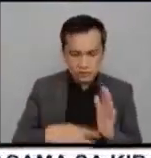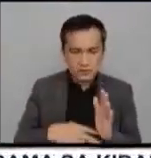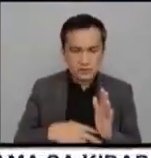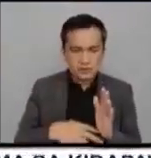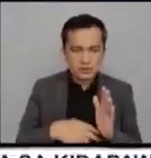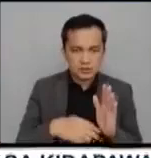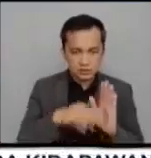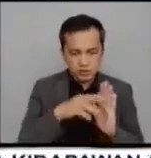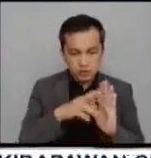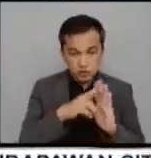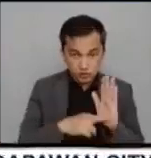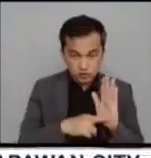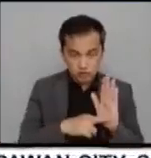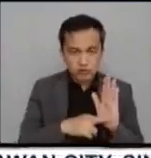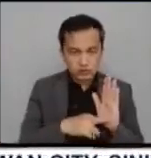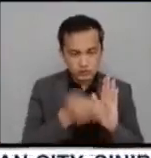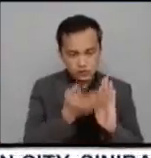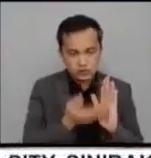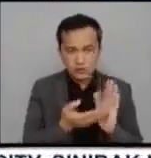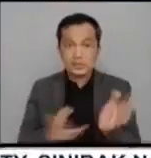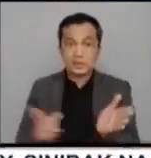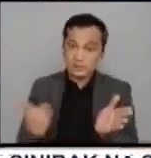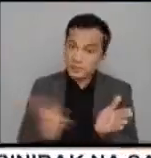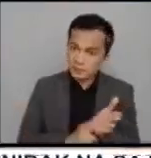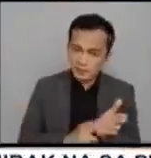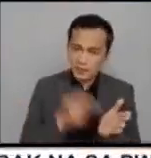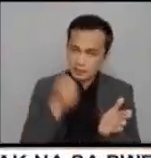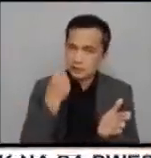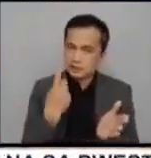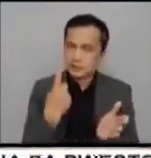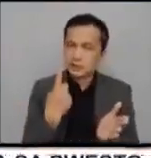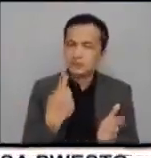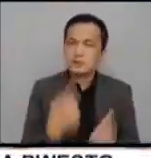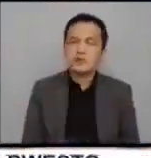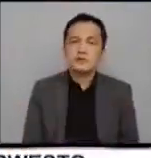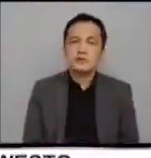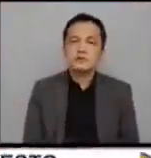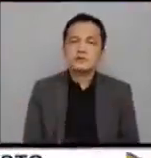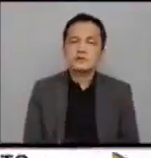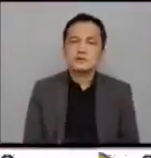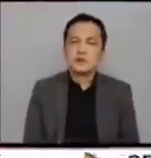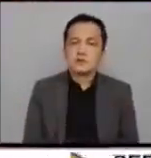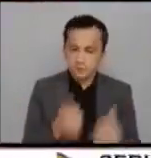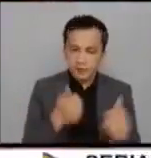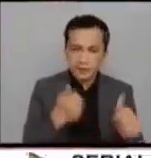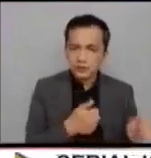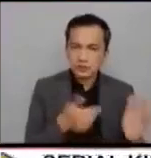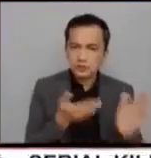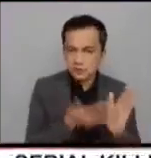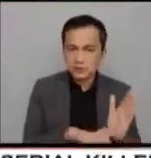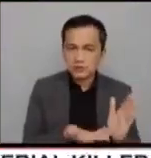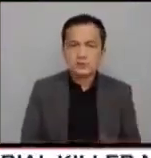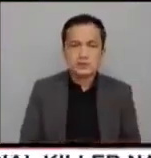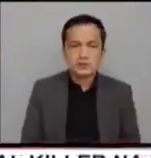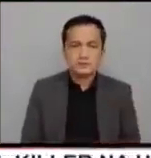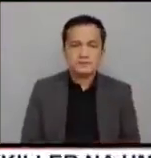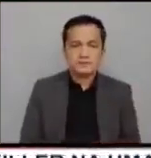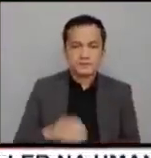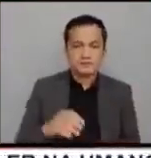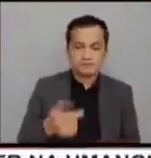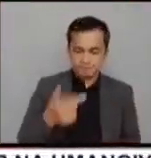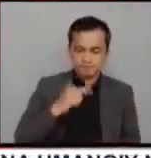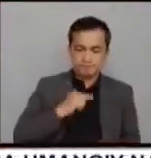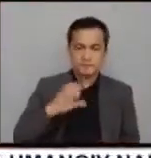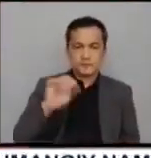Tapos, pipirma sila na naintindihan nila, na tutuparin nila. Giit ni Katapang, sapat lamang ang bilang